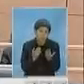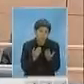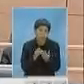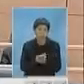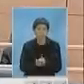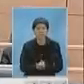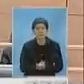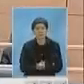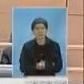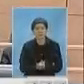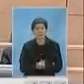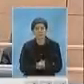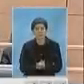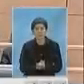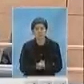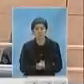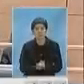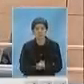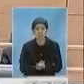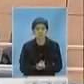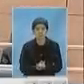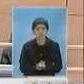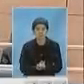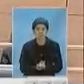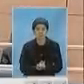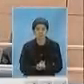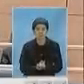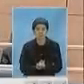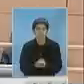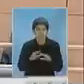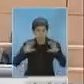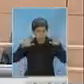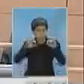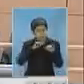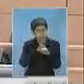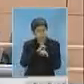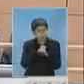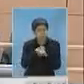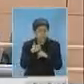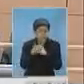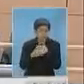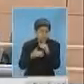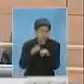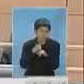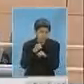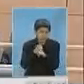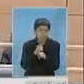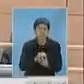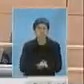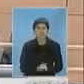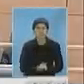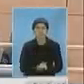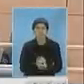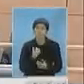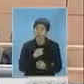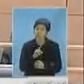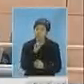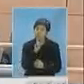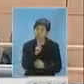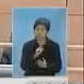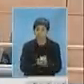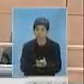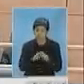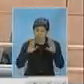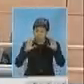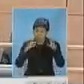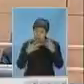อับแบบนี้ไม่ได้รัฐบาลนี้มาก็เลยเดินหน้าถามว่าเป็น